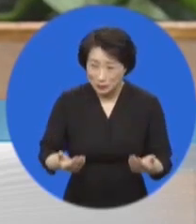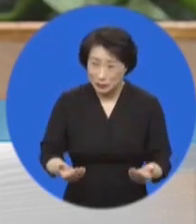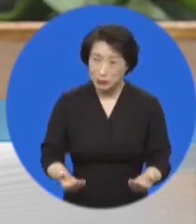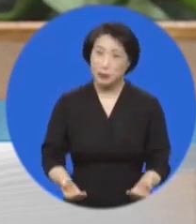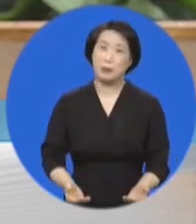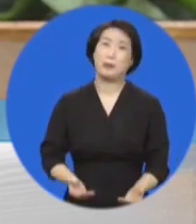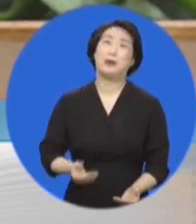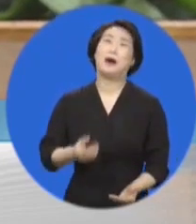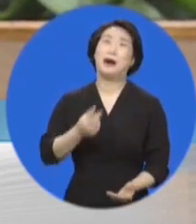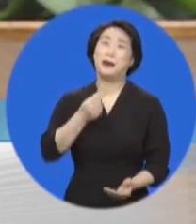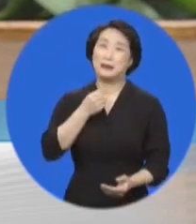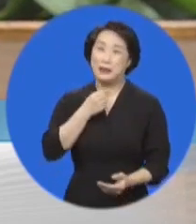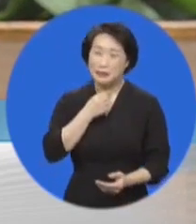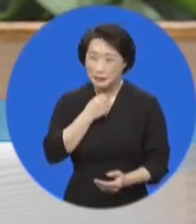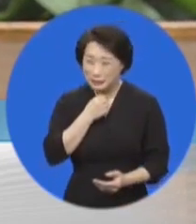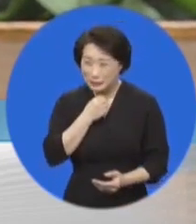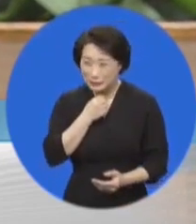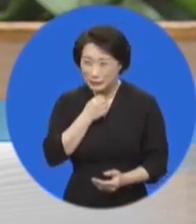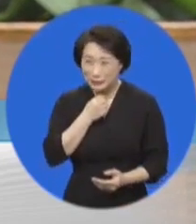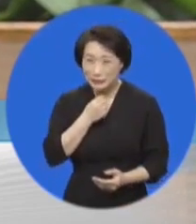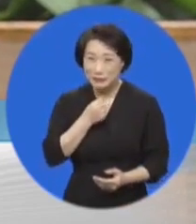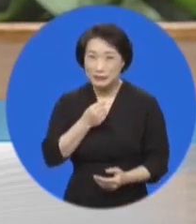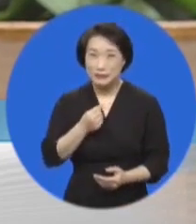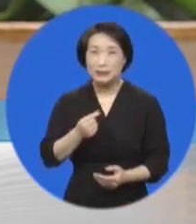쉬기 바라니